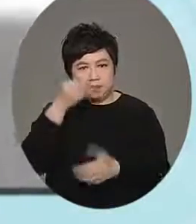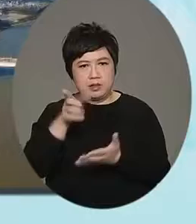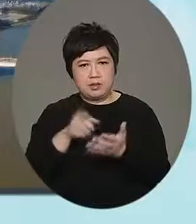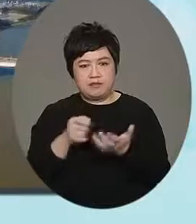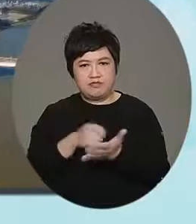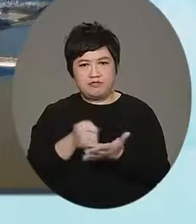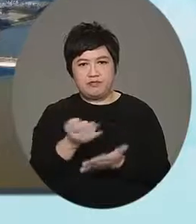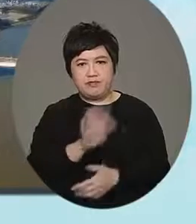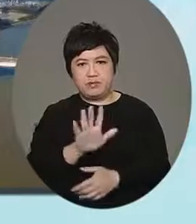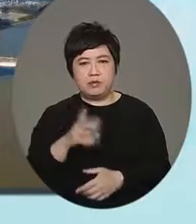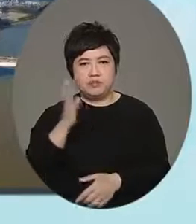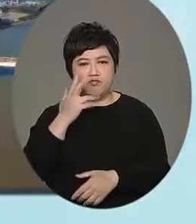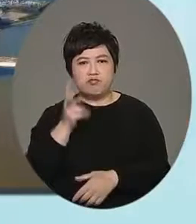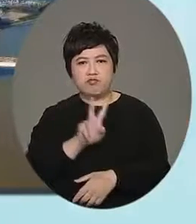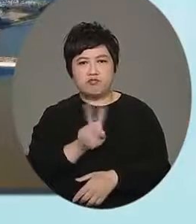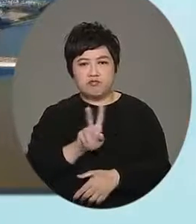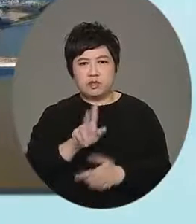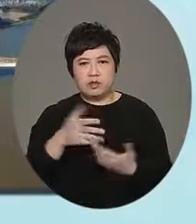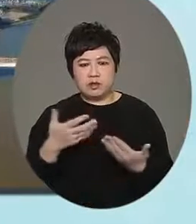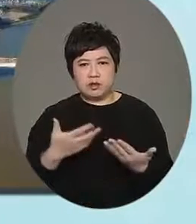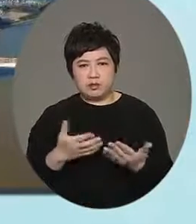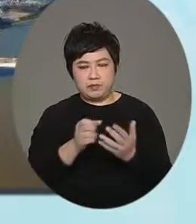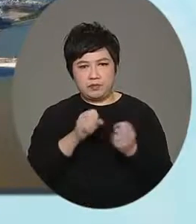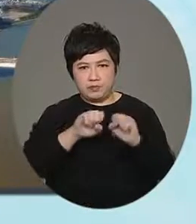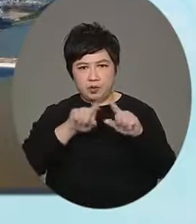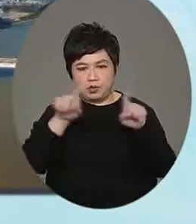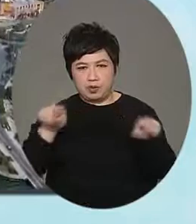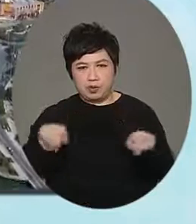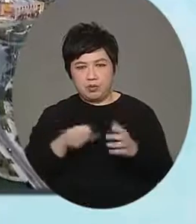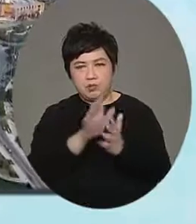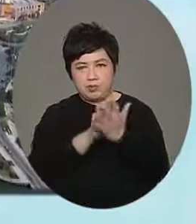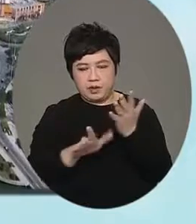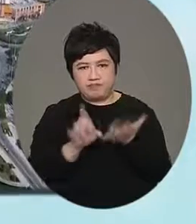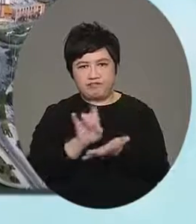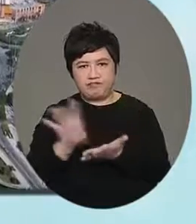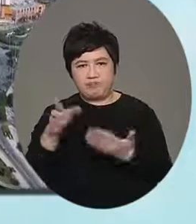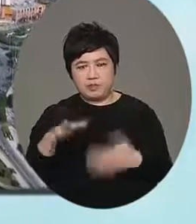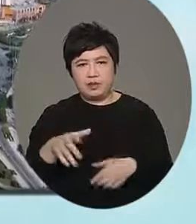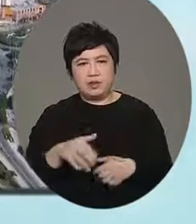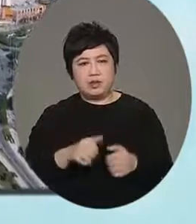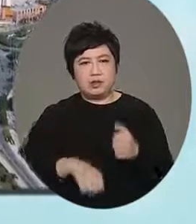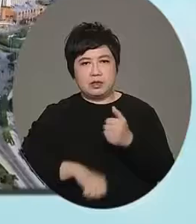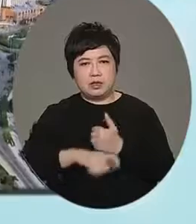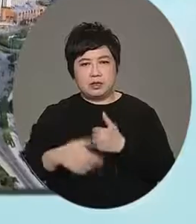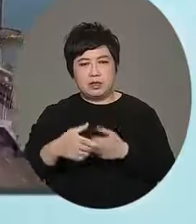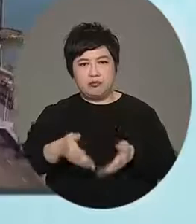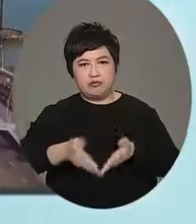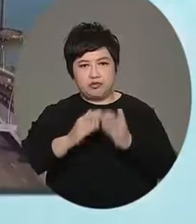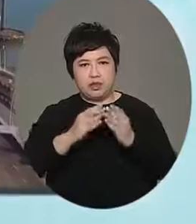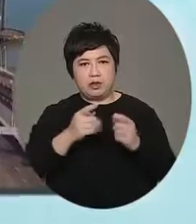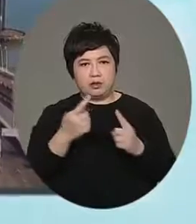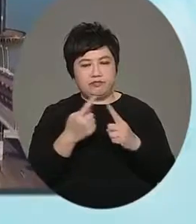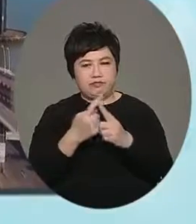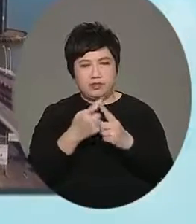澳門今年亦都同香港一樣，同樣在報告排名入面剔除。 傳統基金會創辦人庫爾納解釋